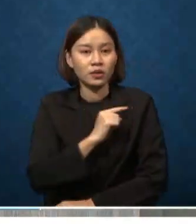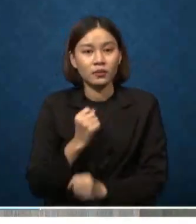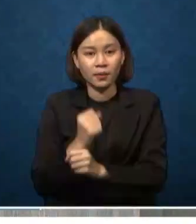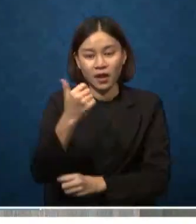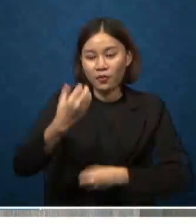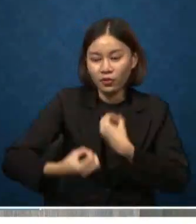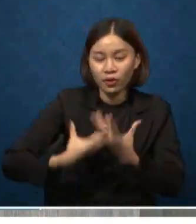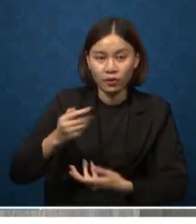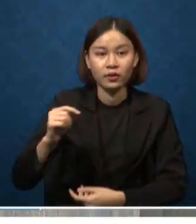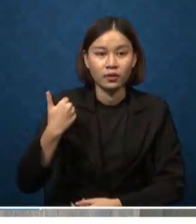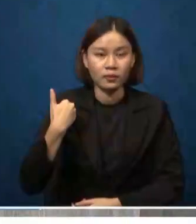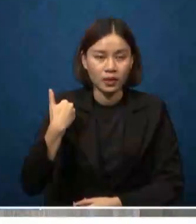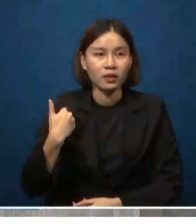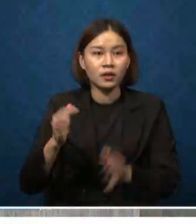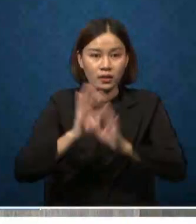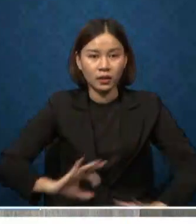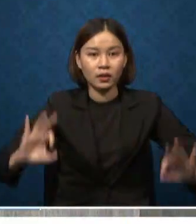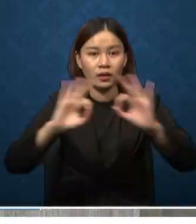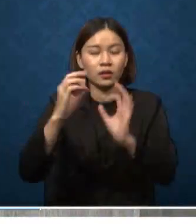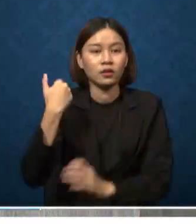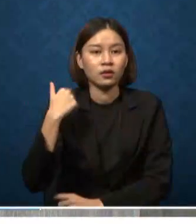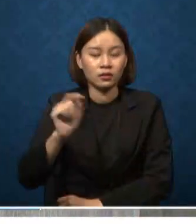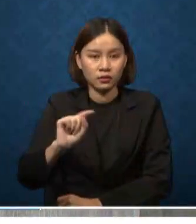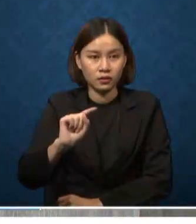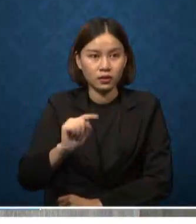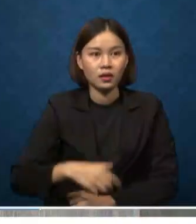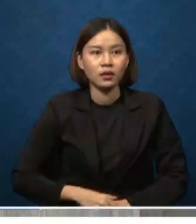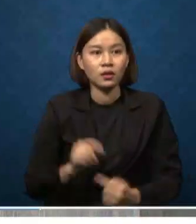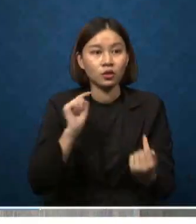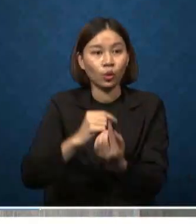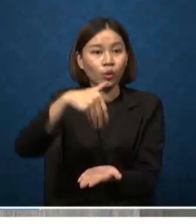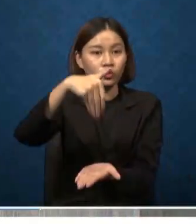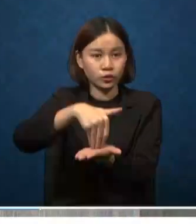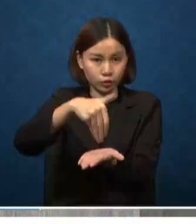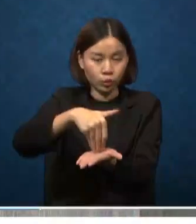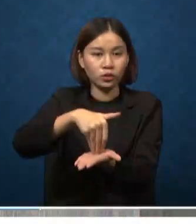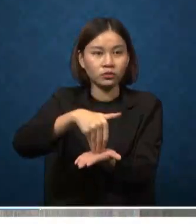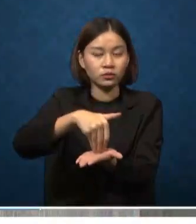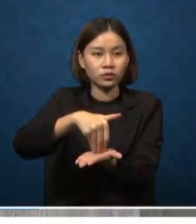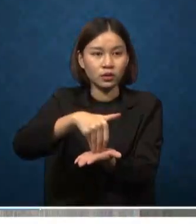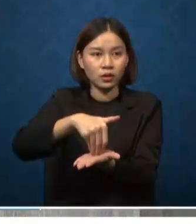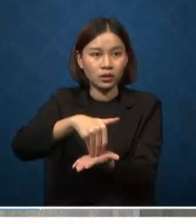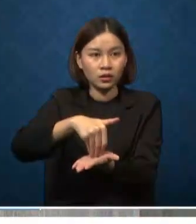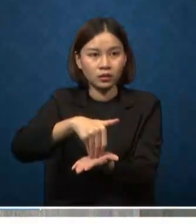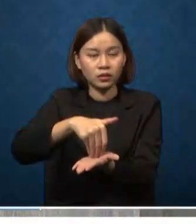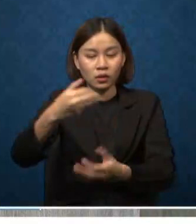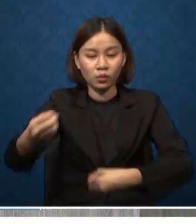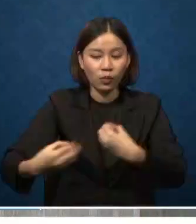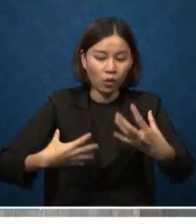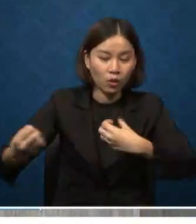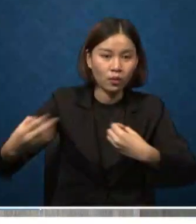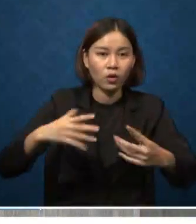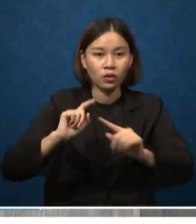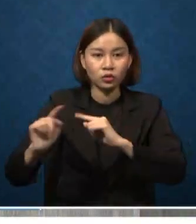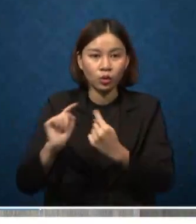เราต้องเน้นให้มีตลาดกลางรับฟังความคิดเห็นทาง